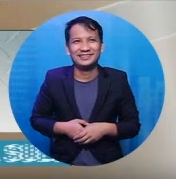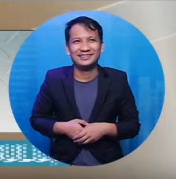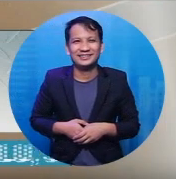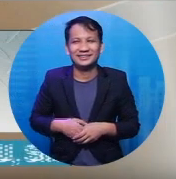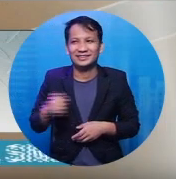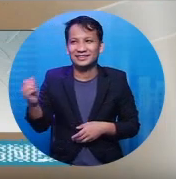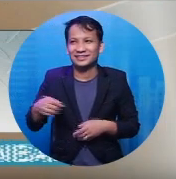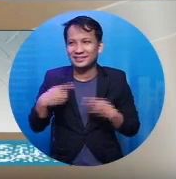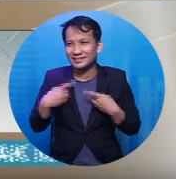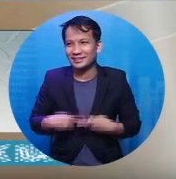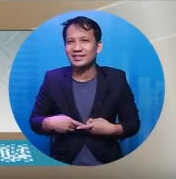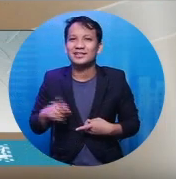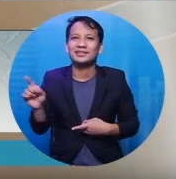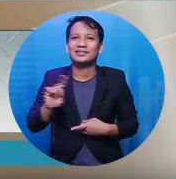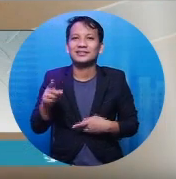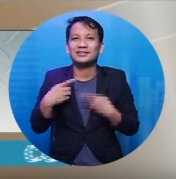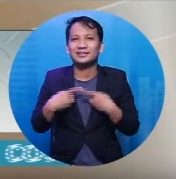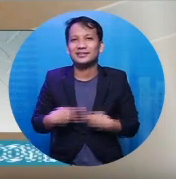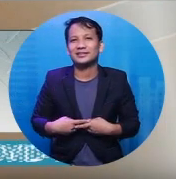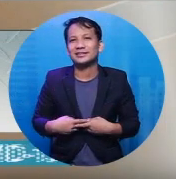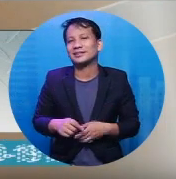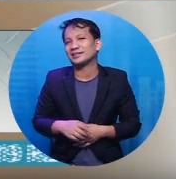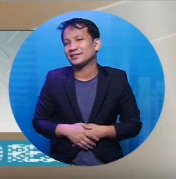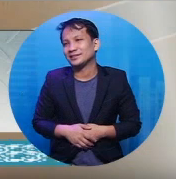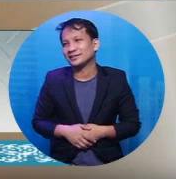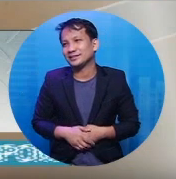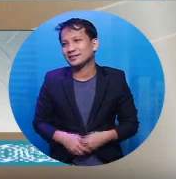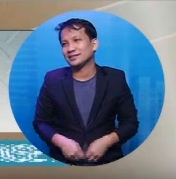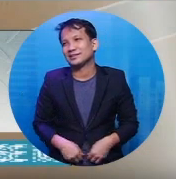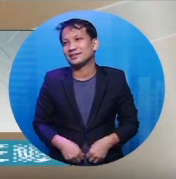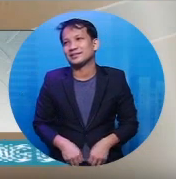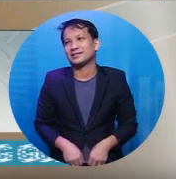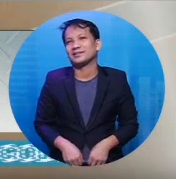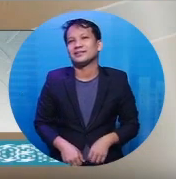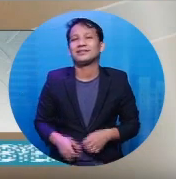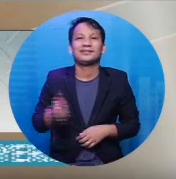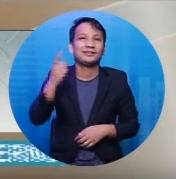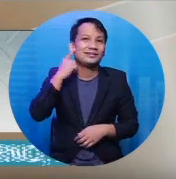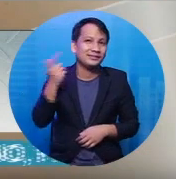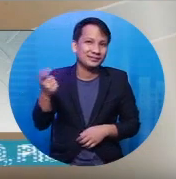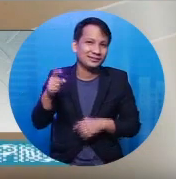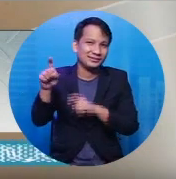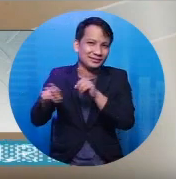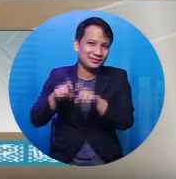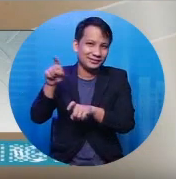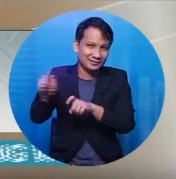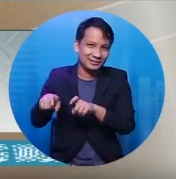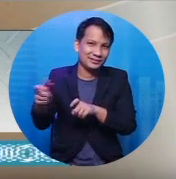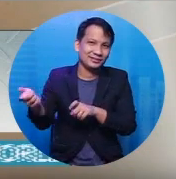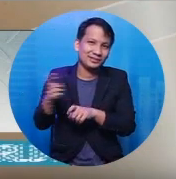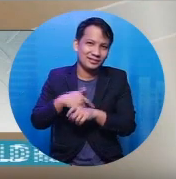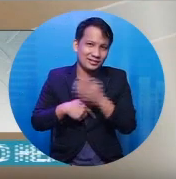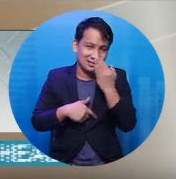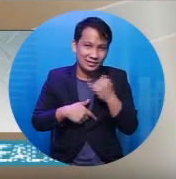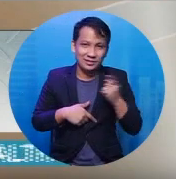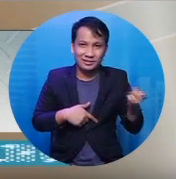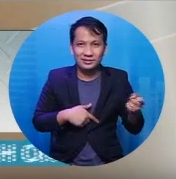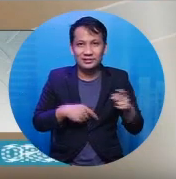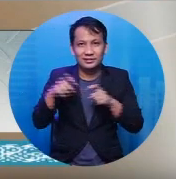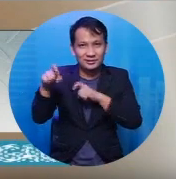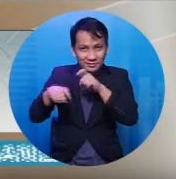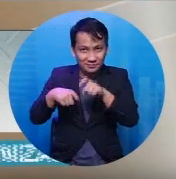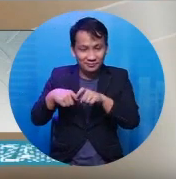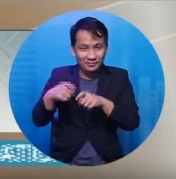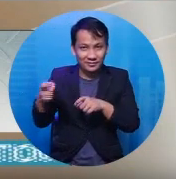yung suit mo, ano yan? Anong klase yan? Suit mo, Quintas? Gold. Gold. Oh, sila ay mga